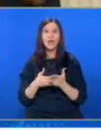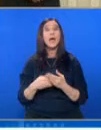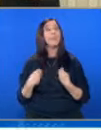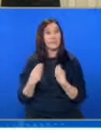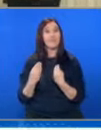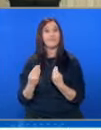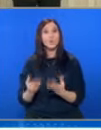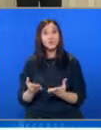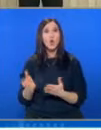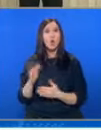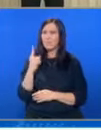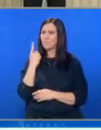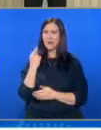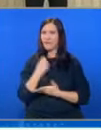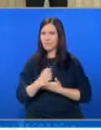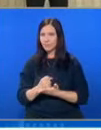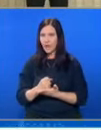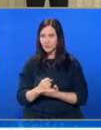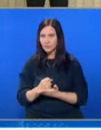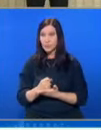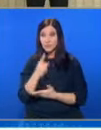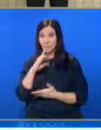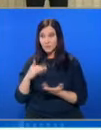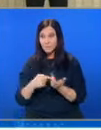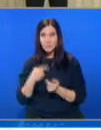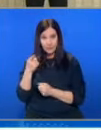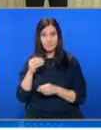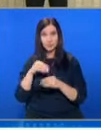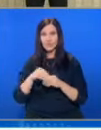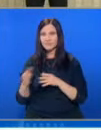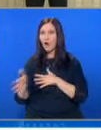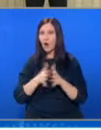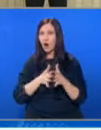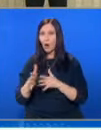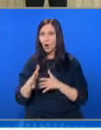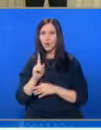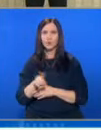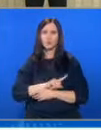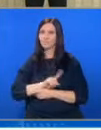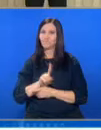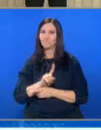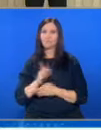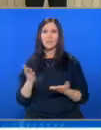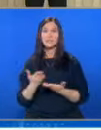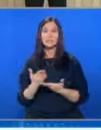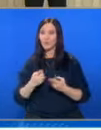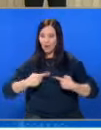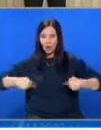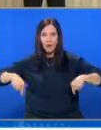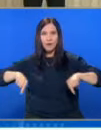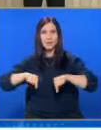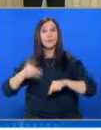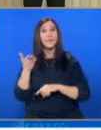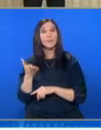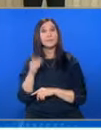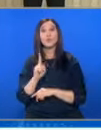връчването, още на първия мандат, за първи път там участваха хора, които не са от кръга на